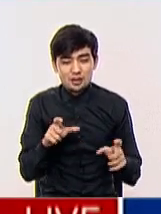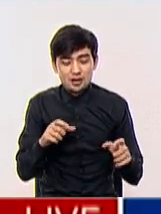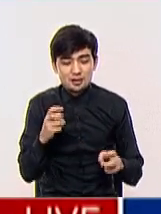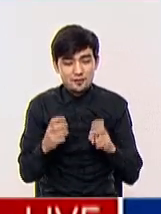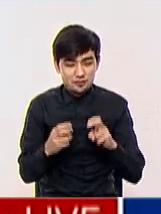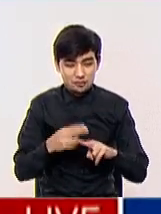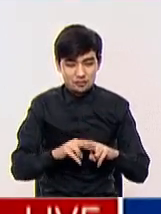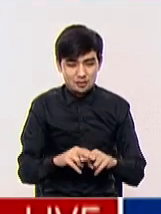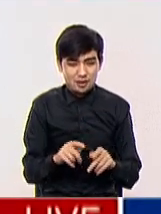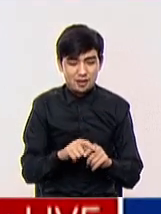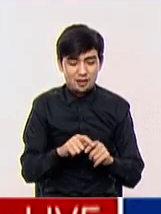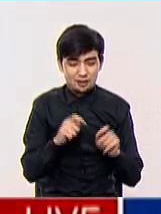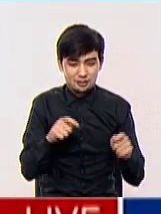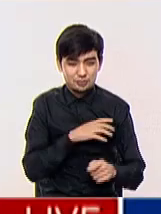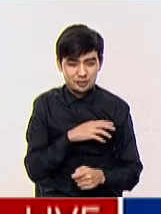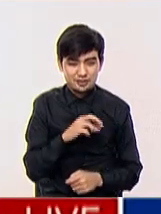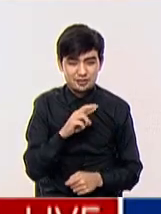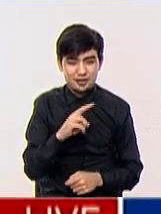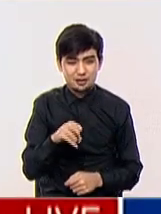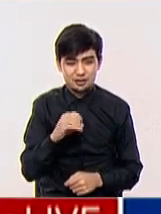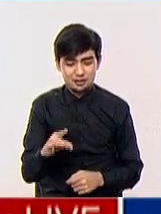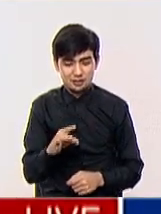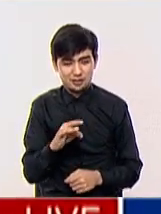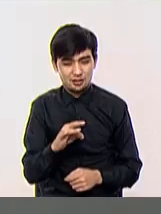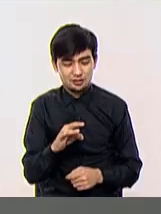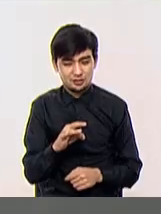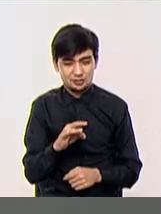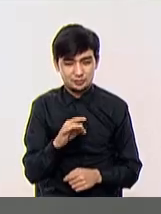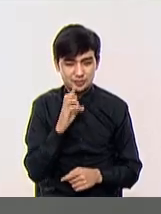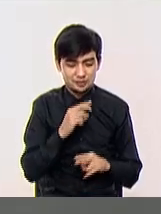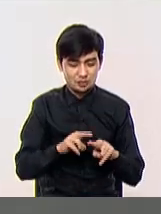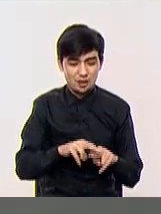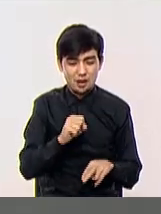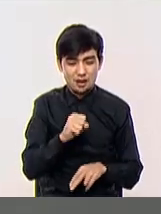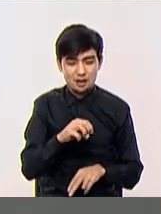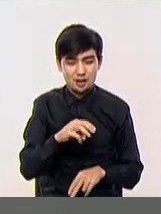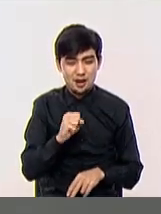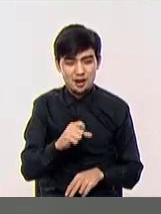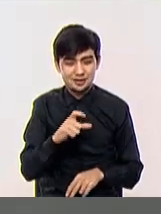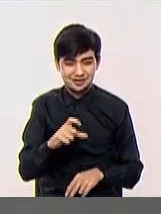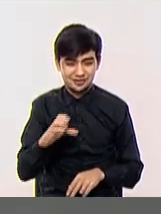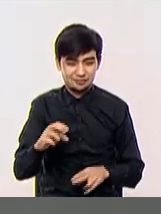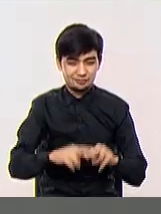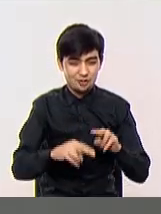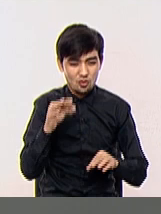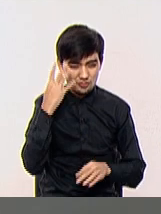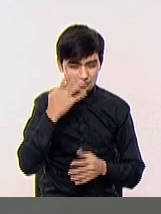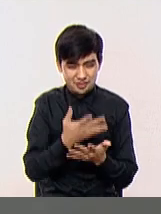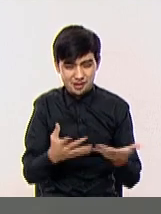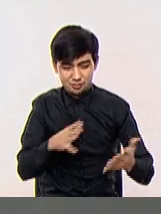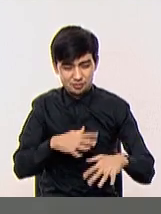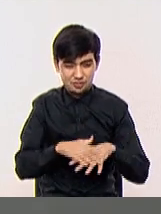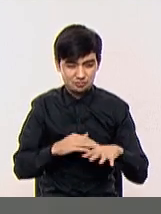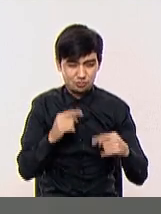выпуску готового ядерного топлива для атомных электростанций строительства аэс вызывает неоднозначную реакцию населения